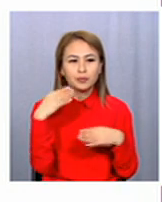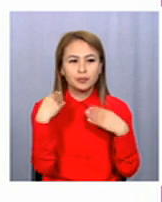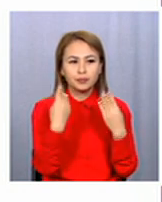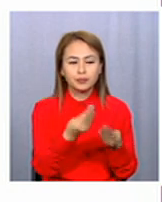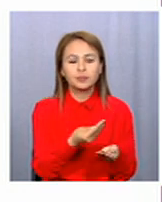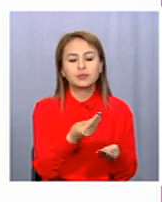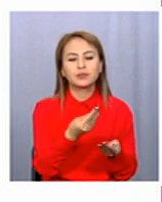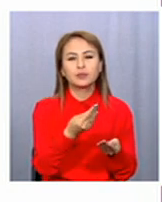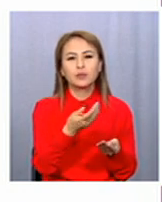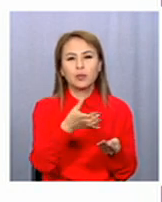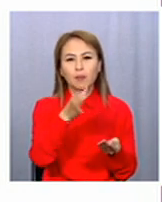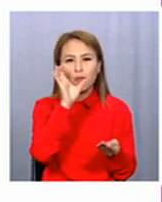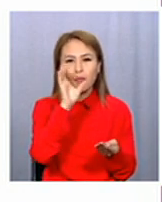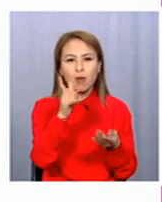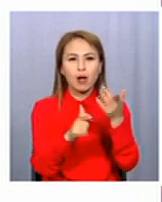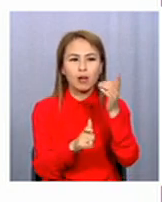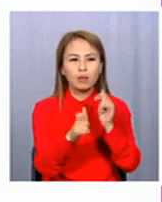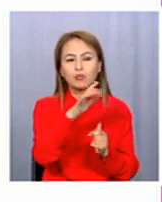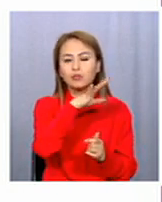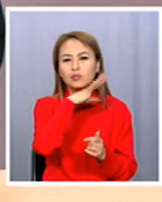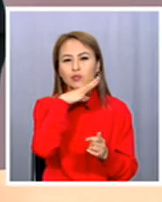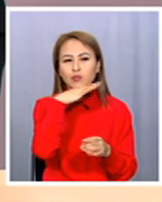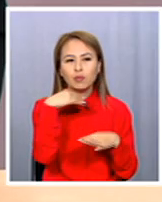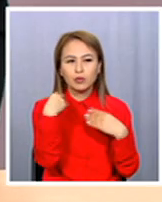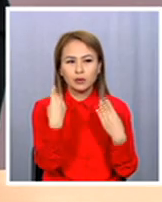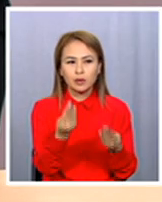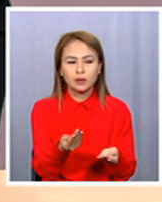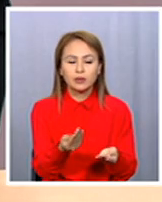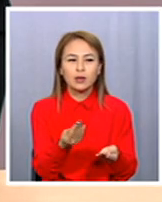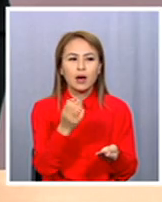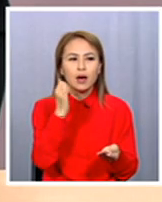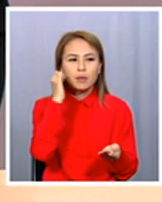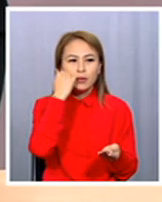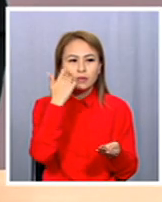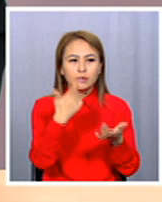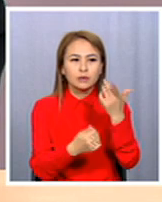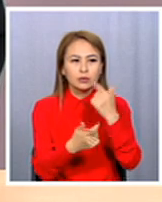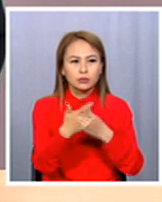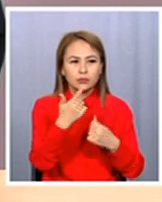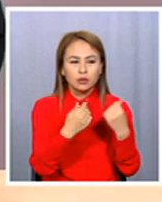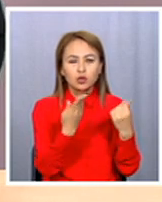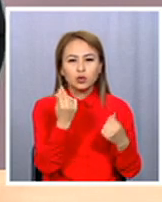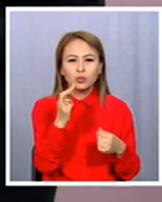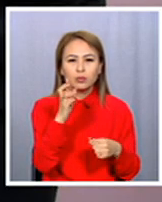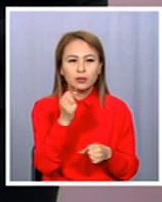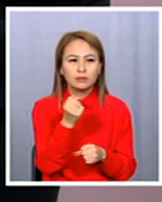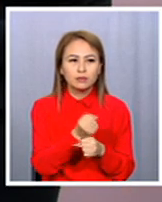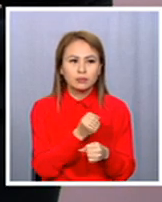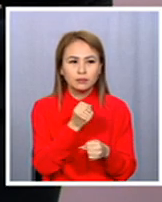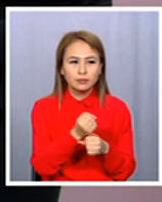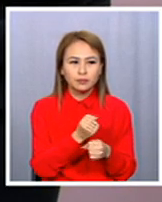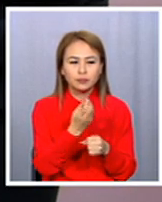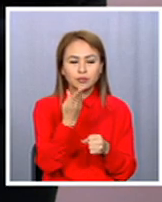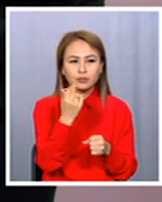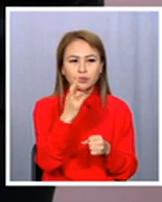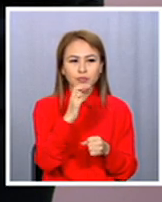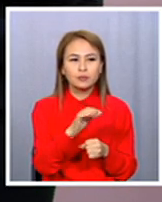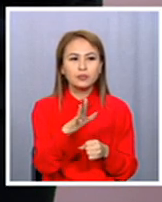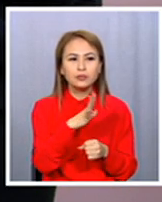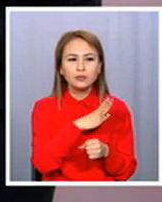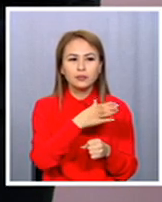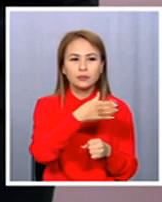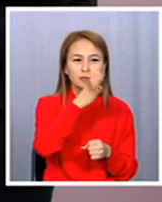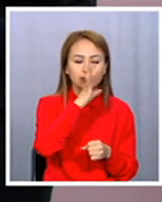түйе сүтті молынан береді. Апам түйенің сүтінен шұбат әзірлейді. Шұбат әрі